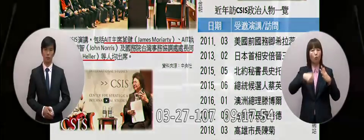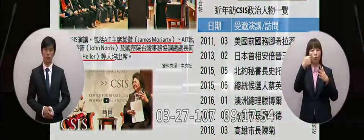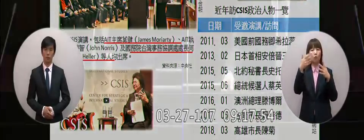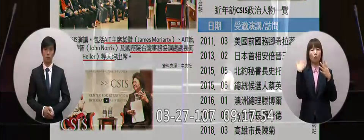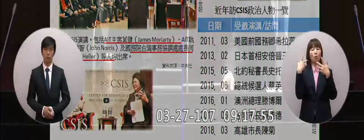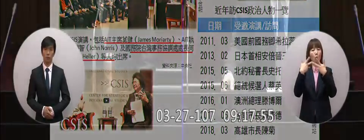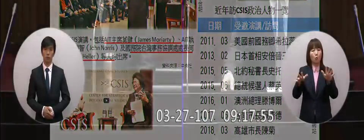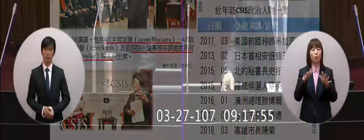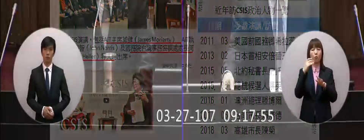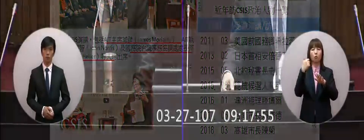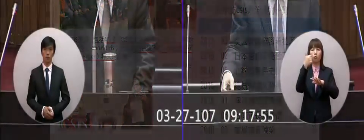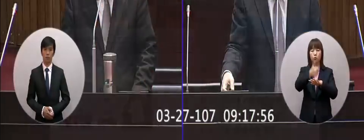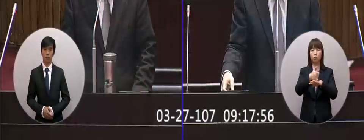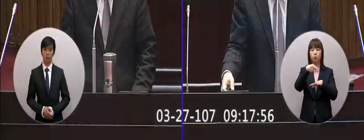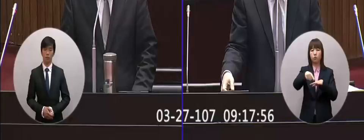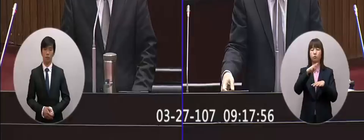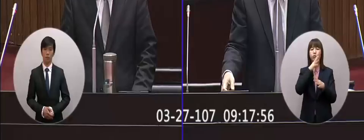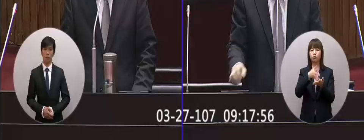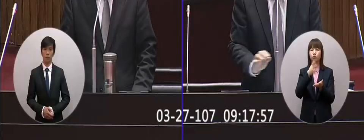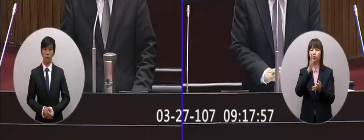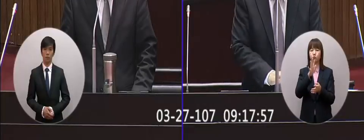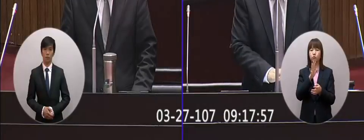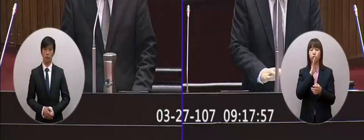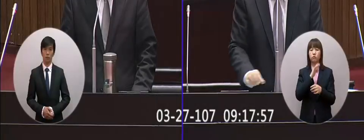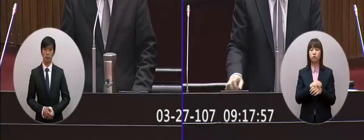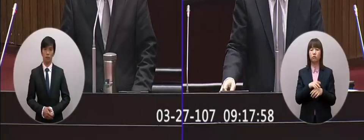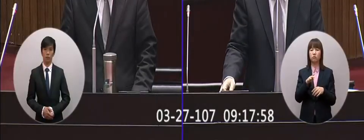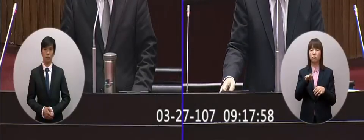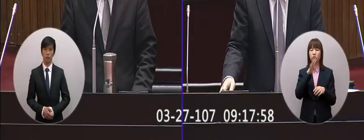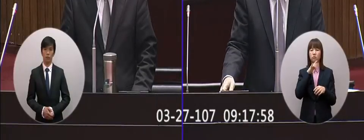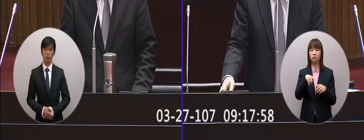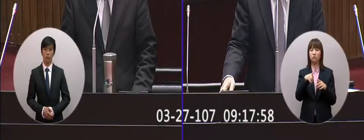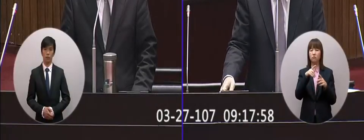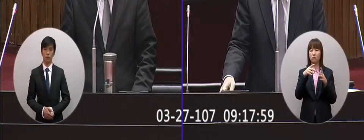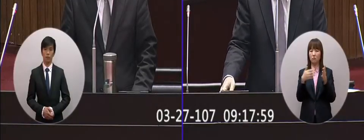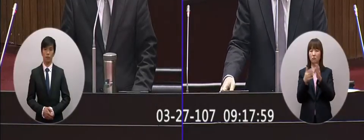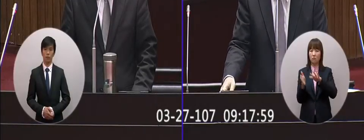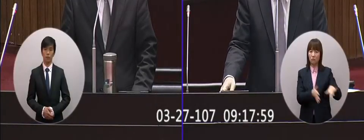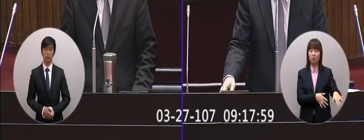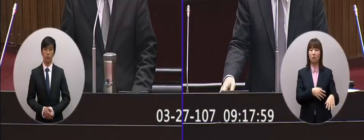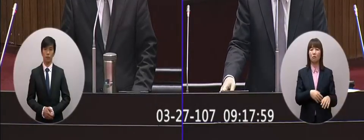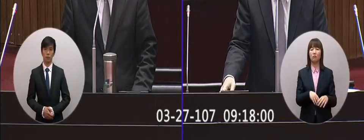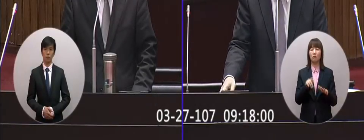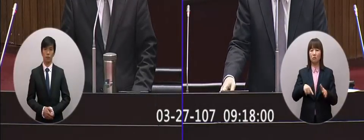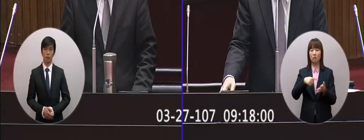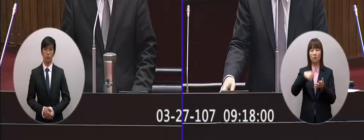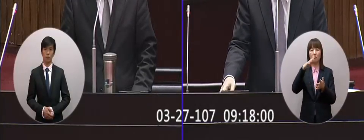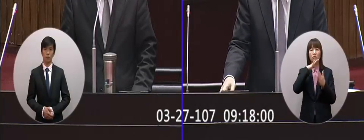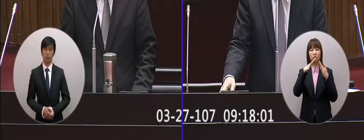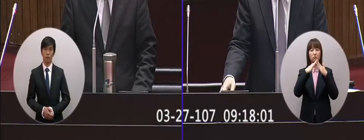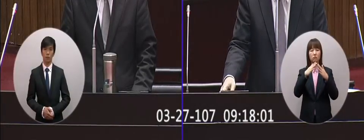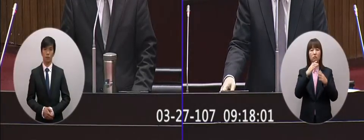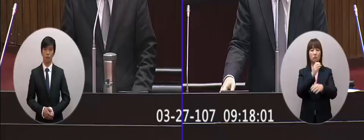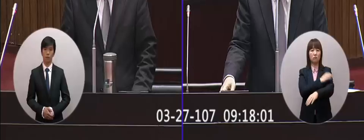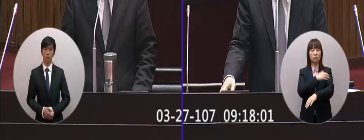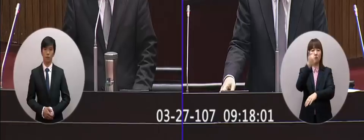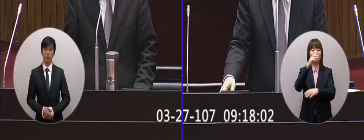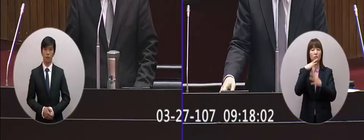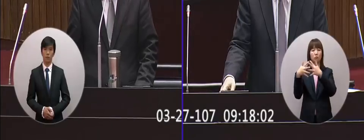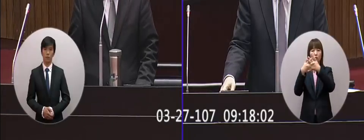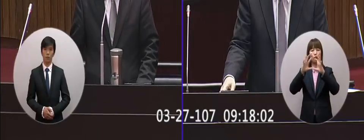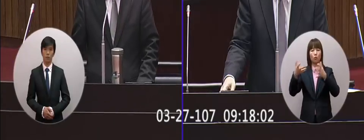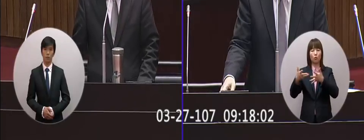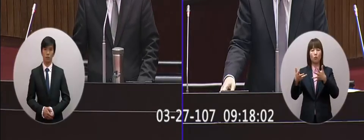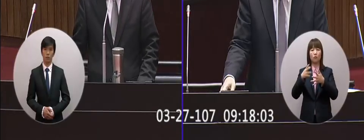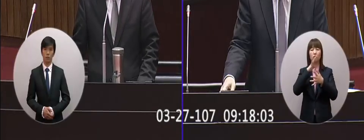曾经前往这个 CSIS 了。那除了这个点以外，其实还有另外一个是这一次这个陈局市长跟美国国务